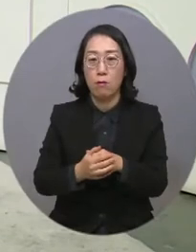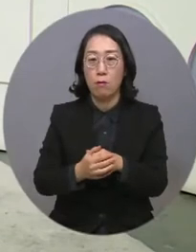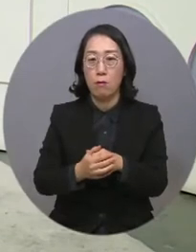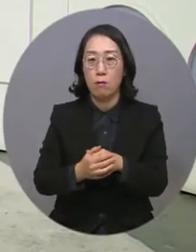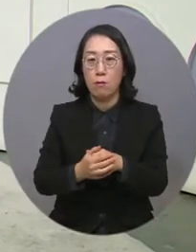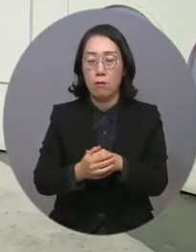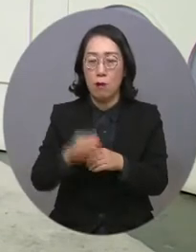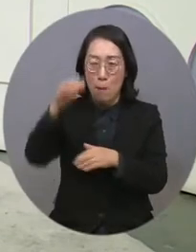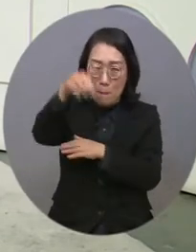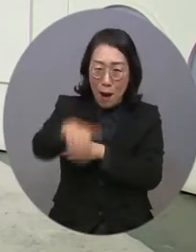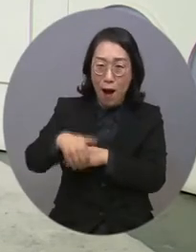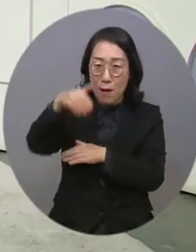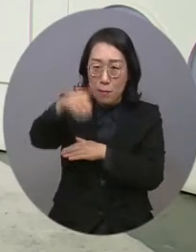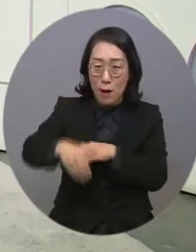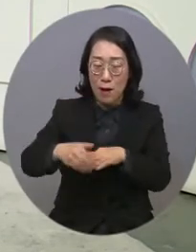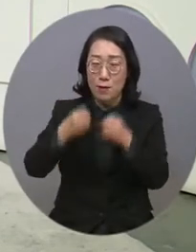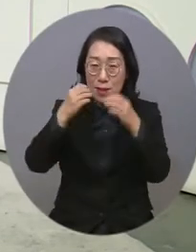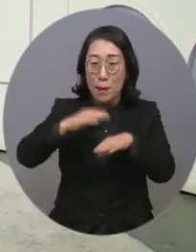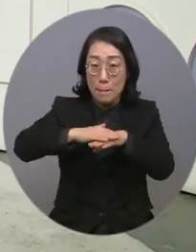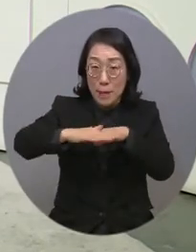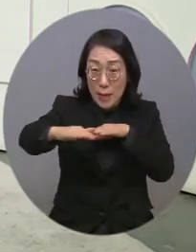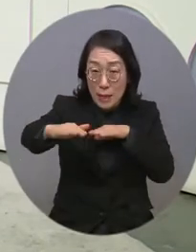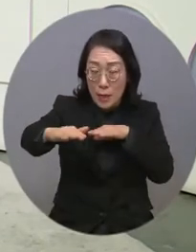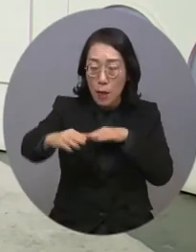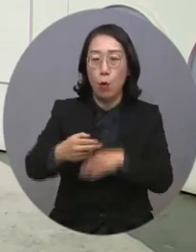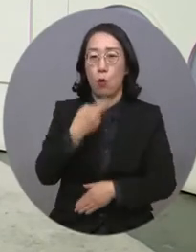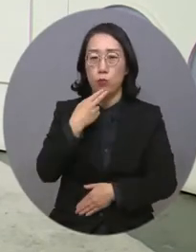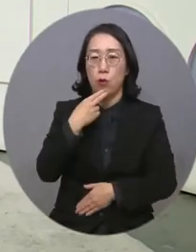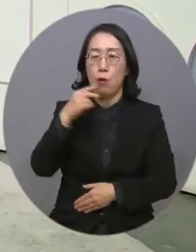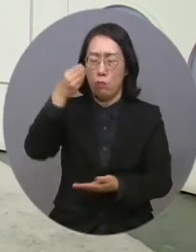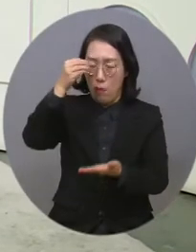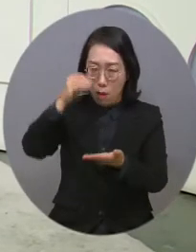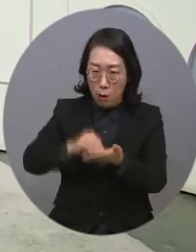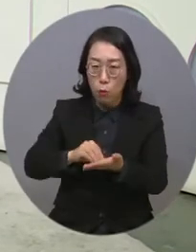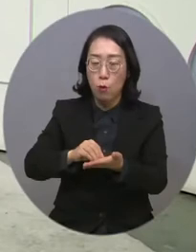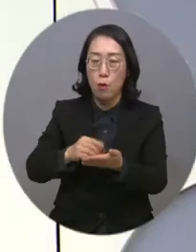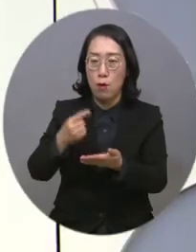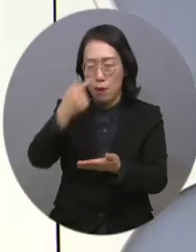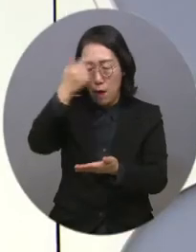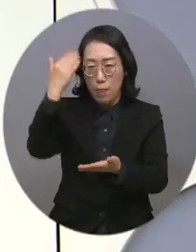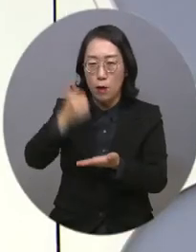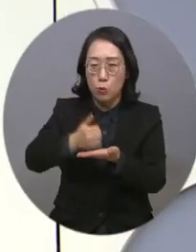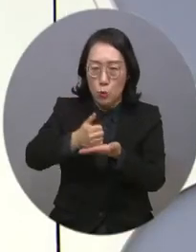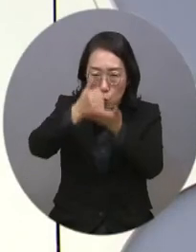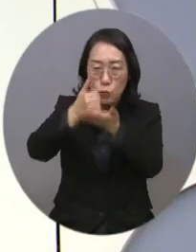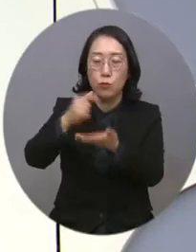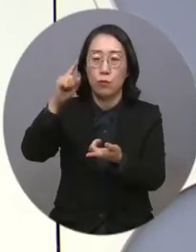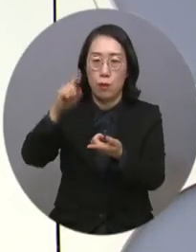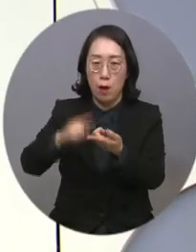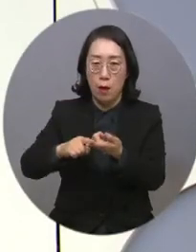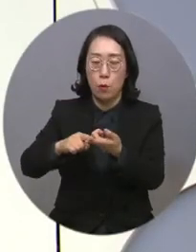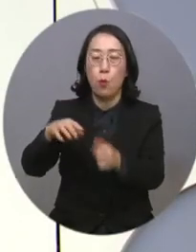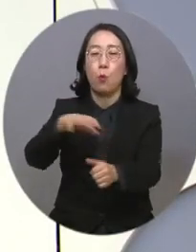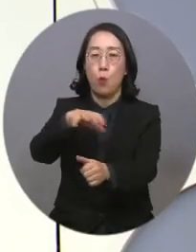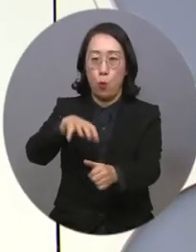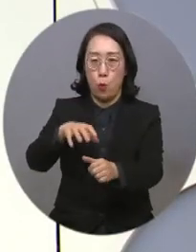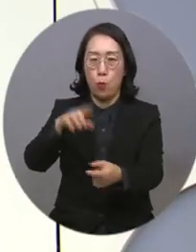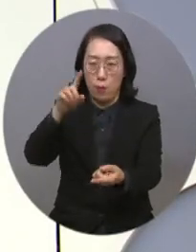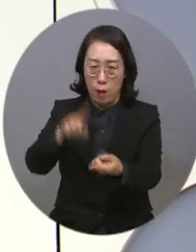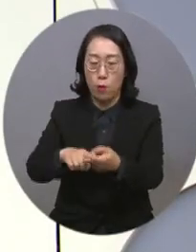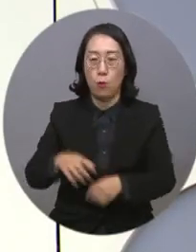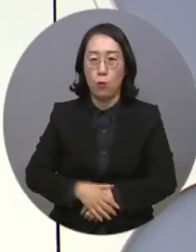파재끼고 뭐 아스팔트나 시멘트를 절대 메우지 않고 옛날 그대로 아주 존중합니다. 아마 그런 그 오래된 전통을